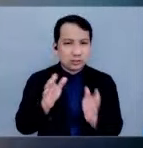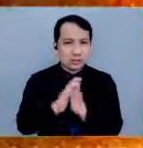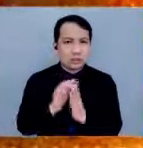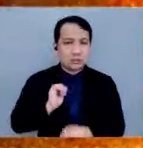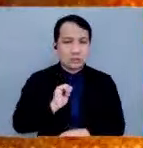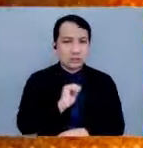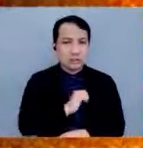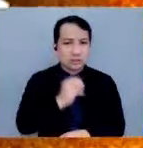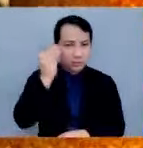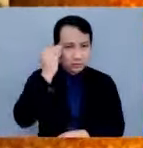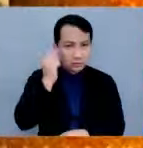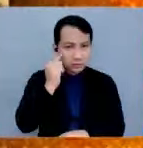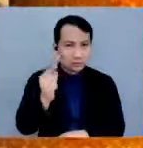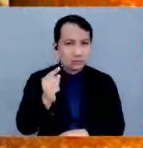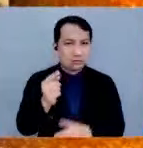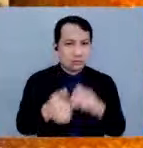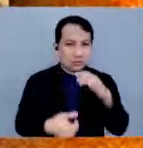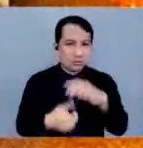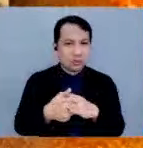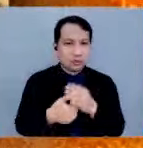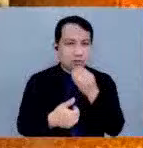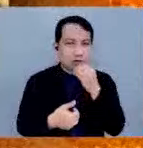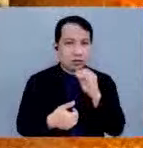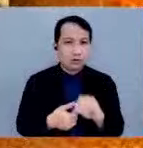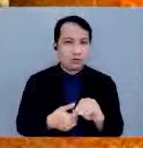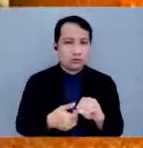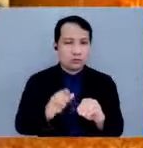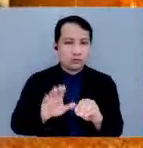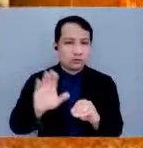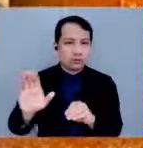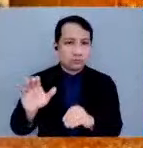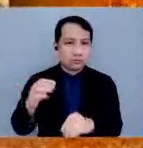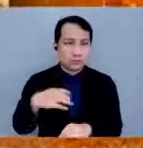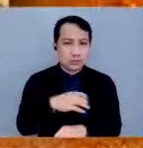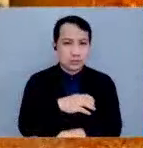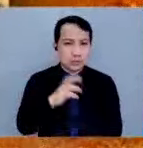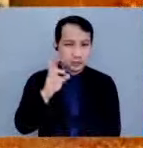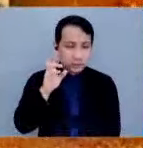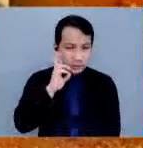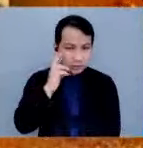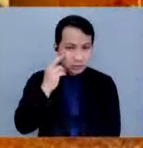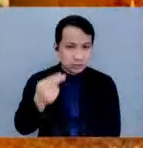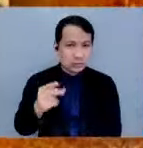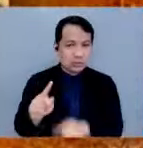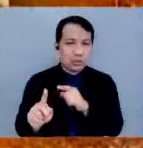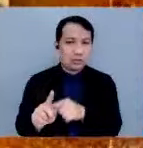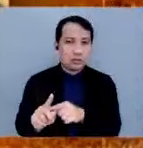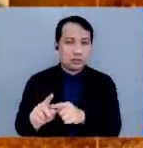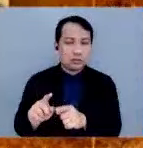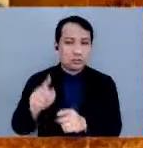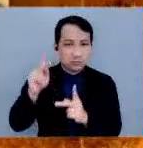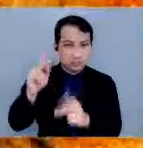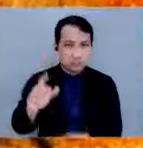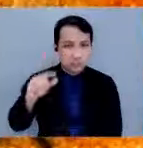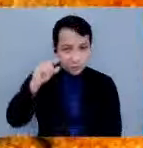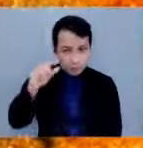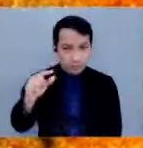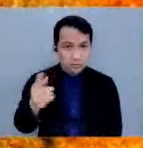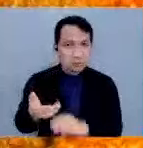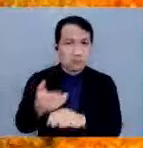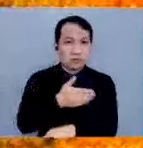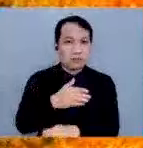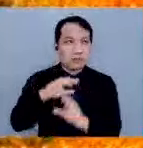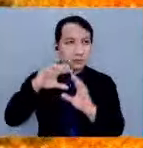Zubiri na maglabas ng show cause order ang komite ni Senadora Risa Ontiveros laban kay Kiboloy bago ito iparesto.